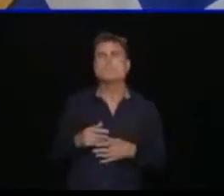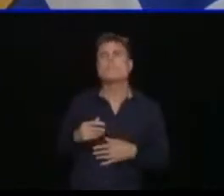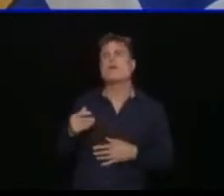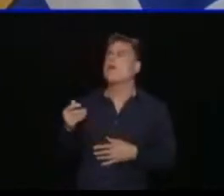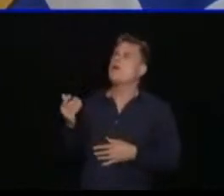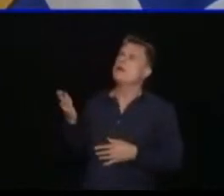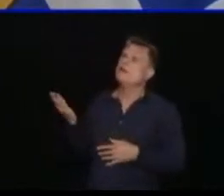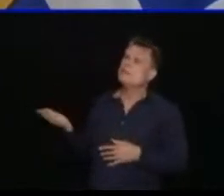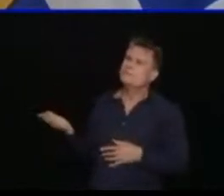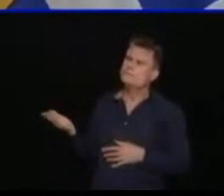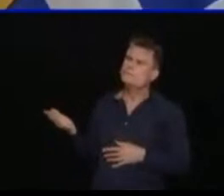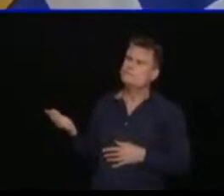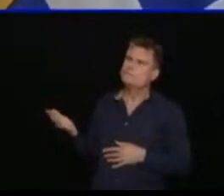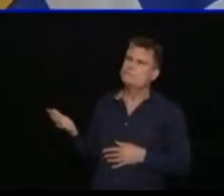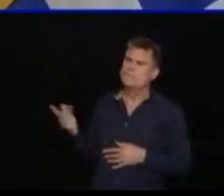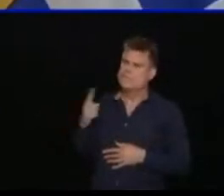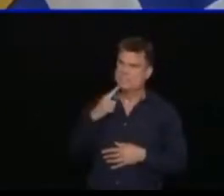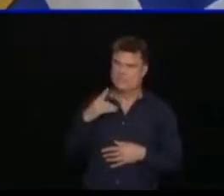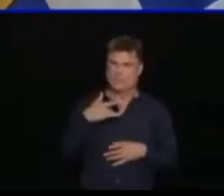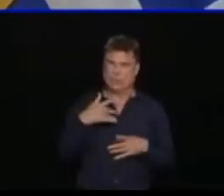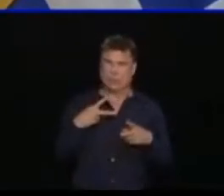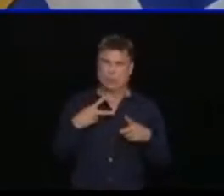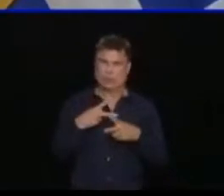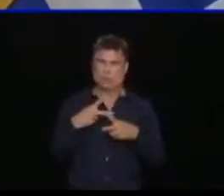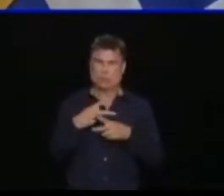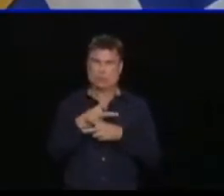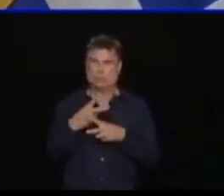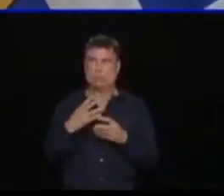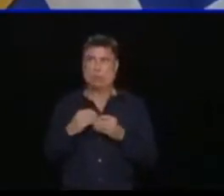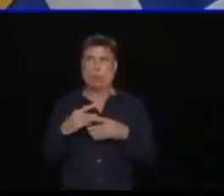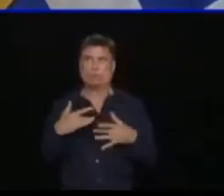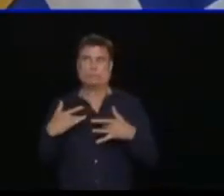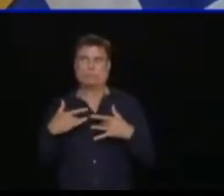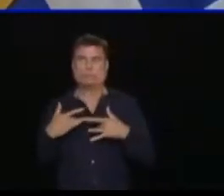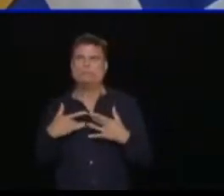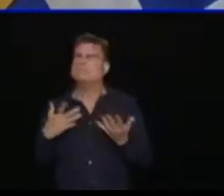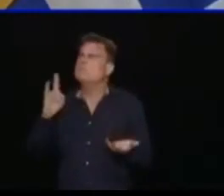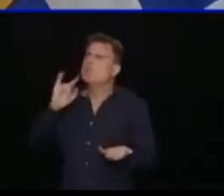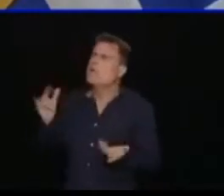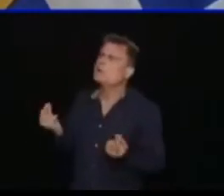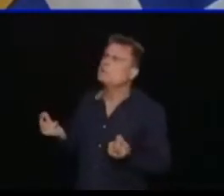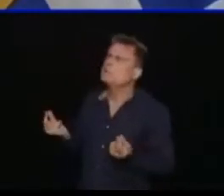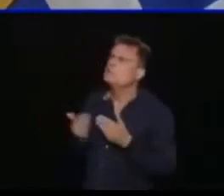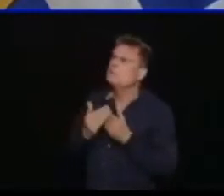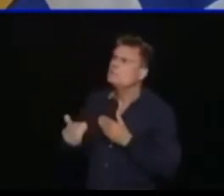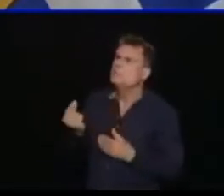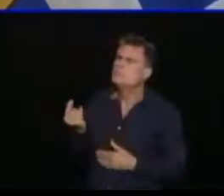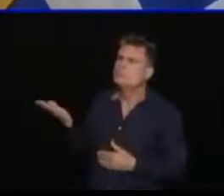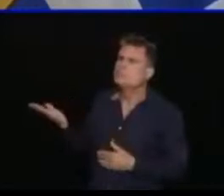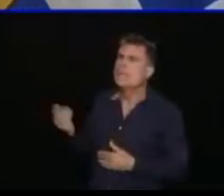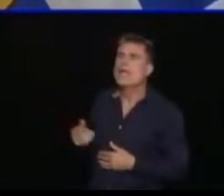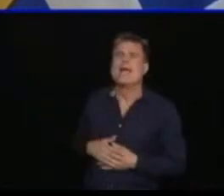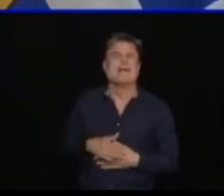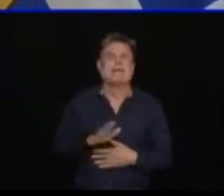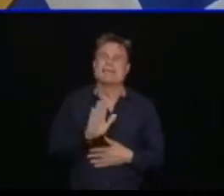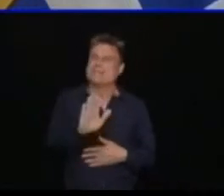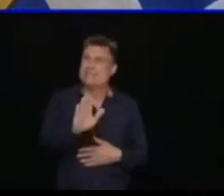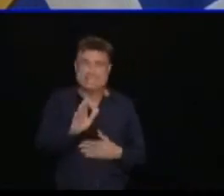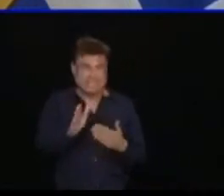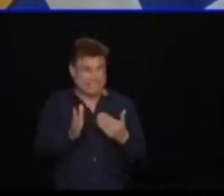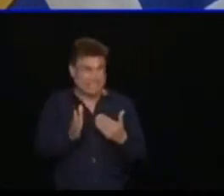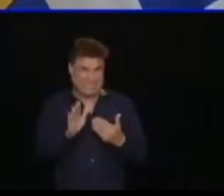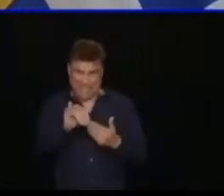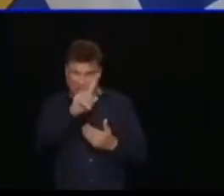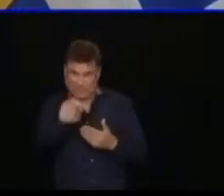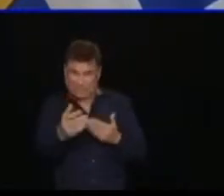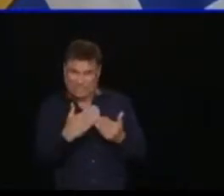急的比较急的这个信息给我们，让我们压低这个曲线？ Yes, we are in the midst right now of looking at what are